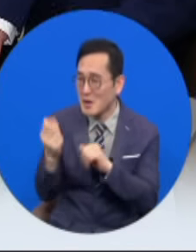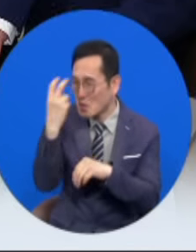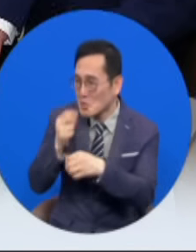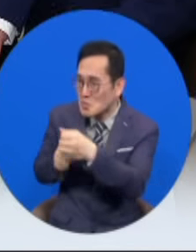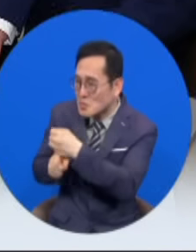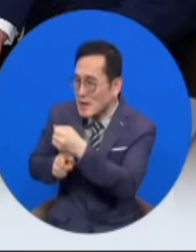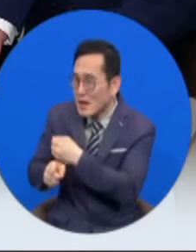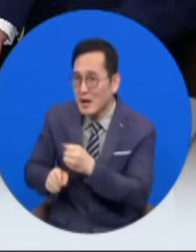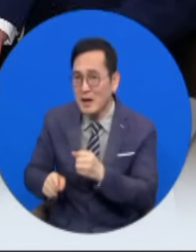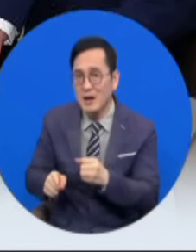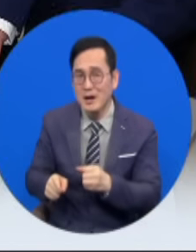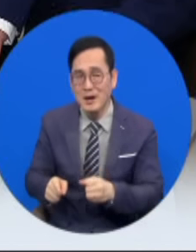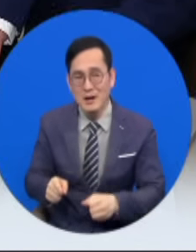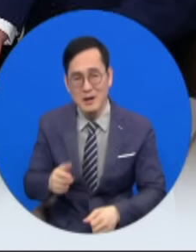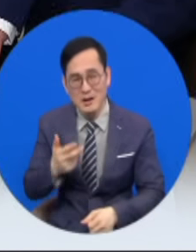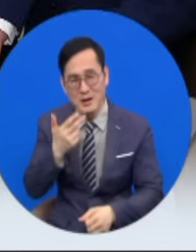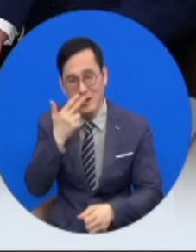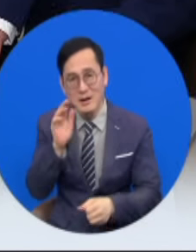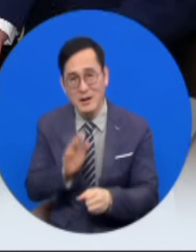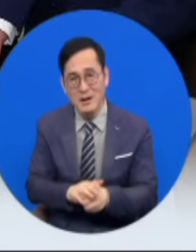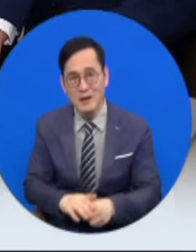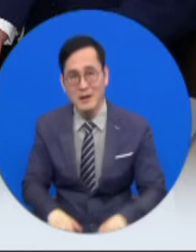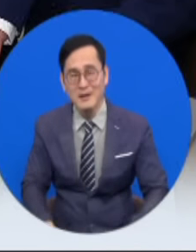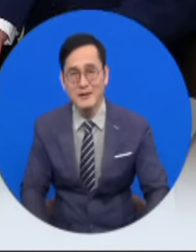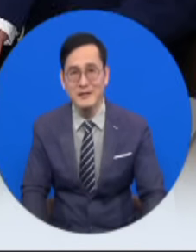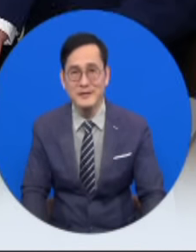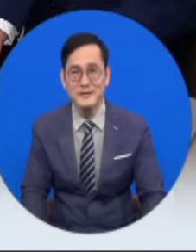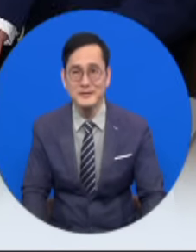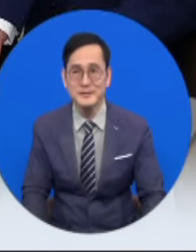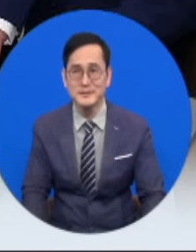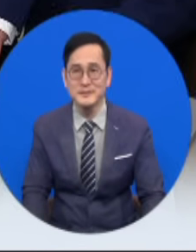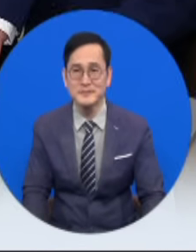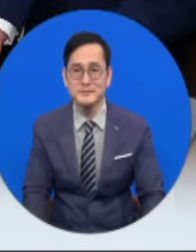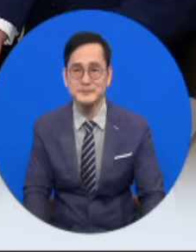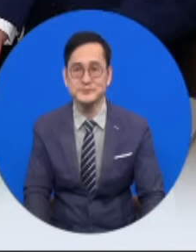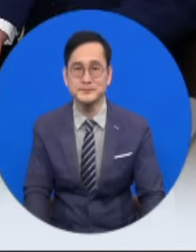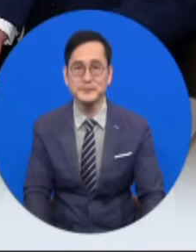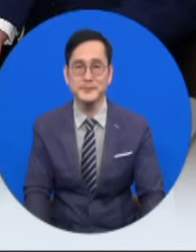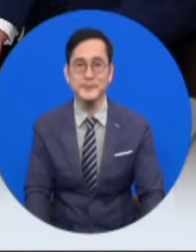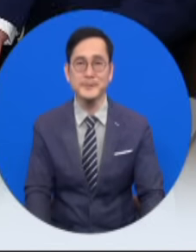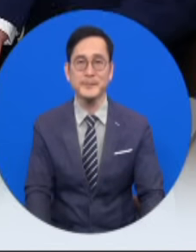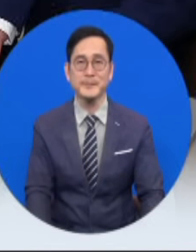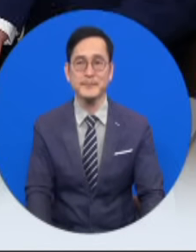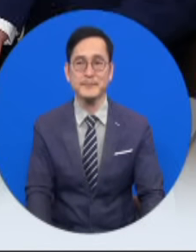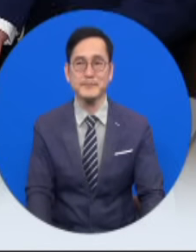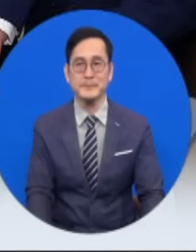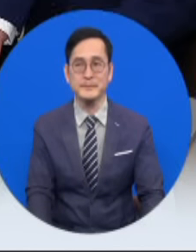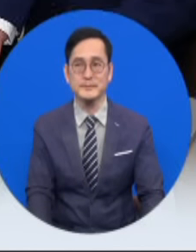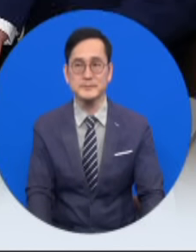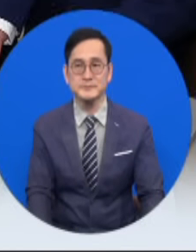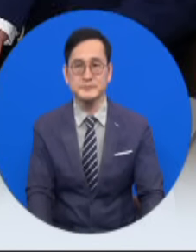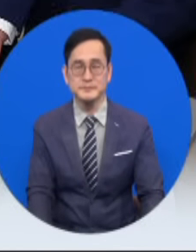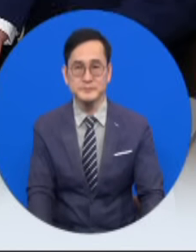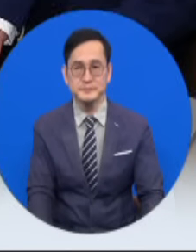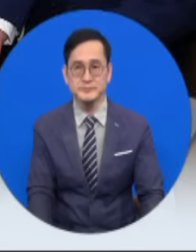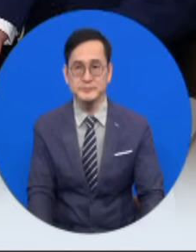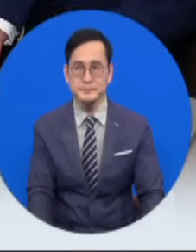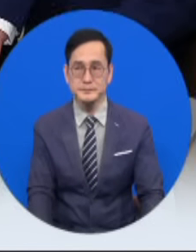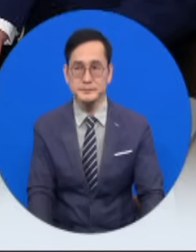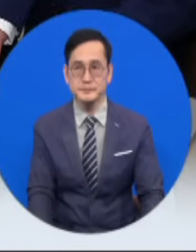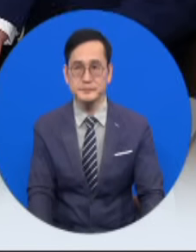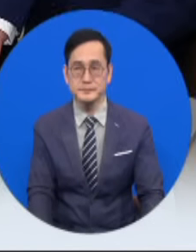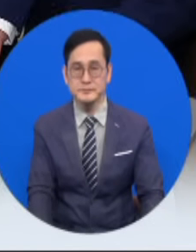비판이 오늘 나오고 있는 대목 이거든요 이게 충돌 아니냐 뭐 이런 비판도 있습니다 검사출신 김사 이래도